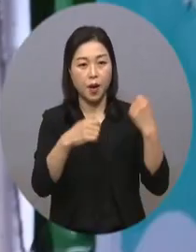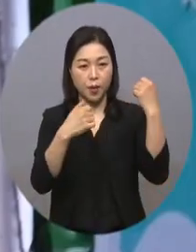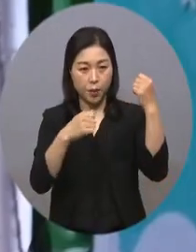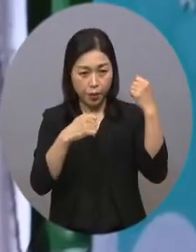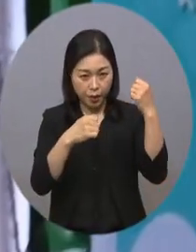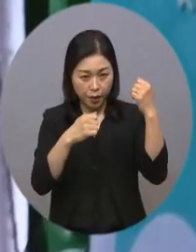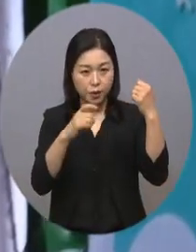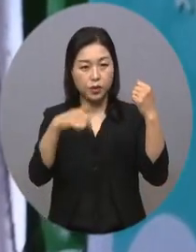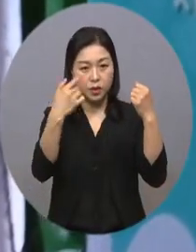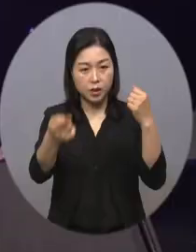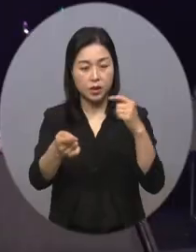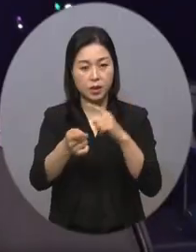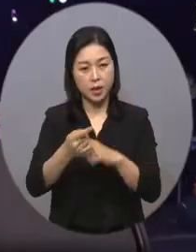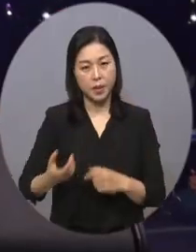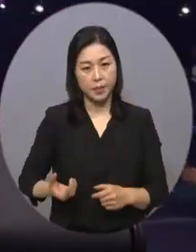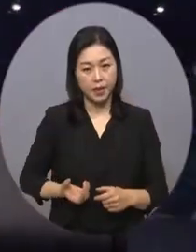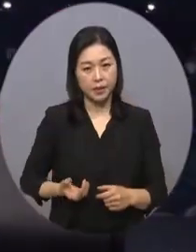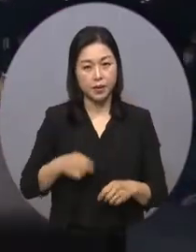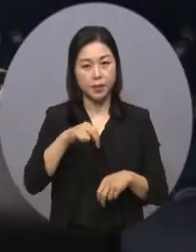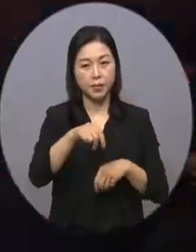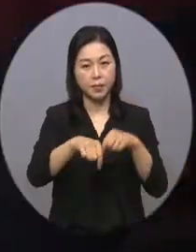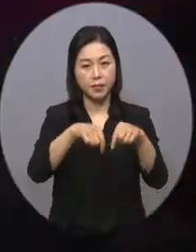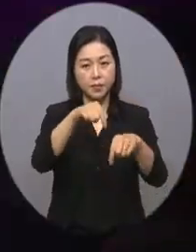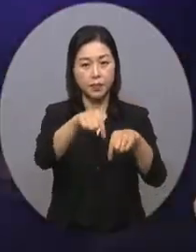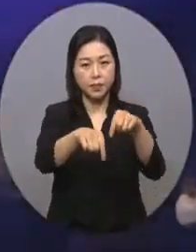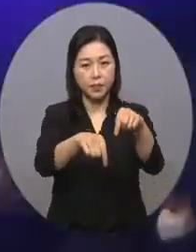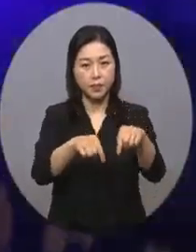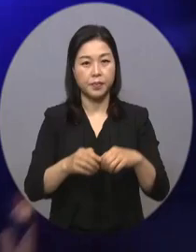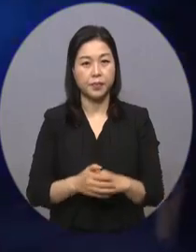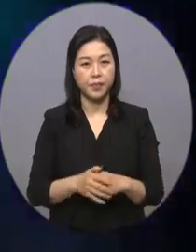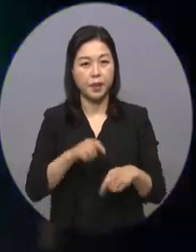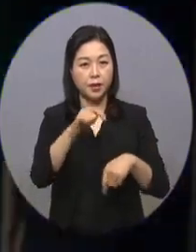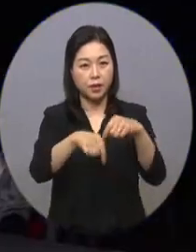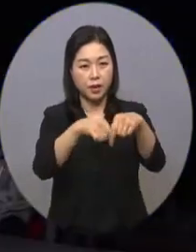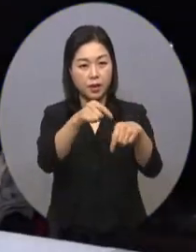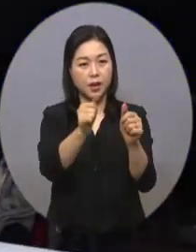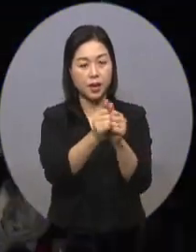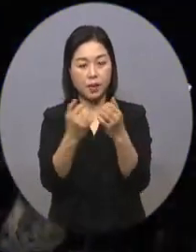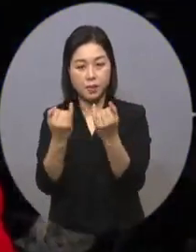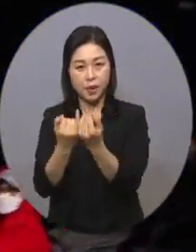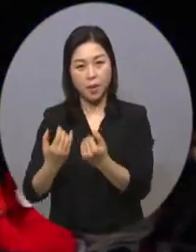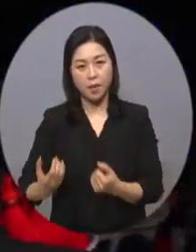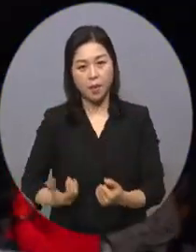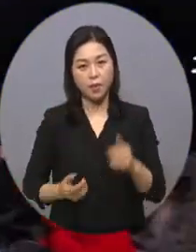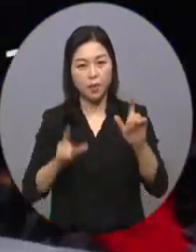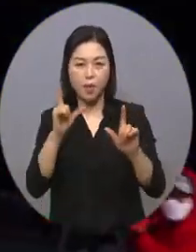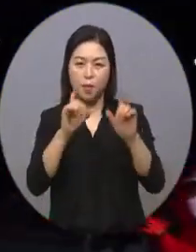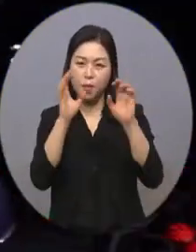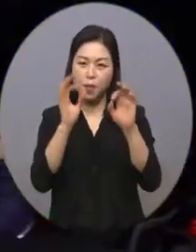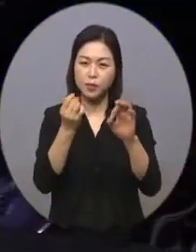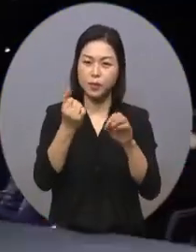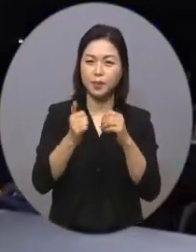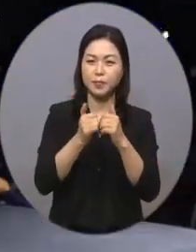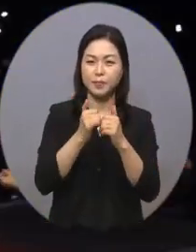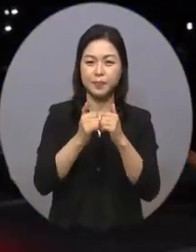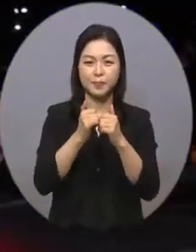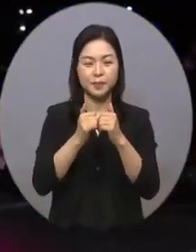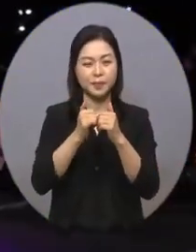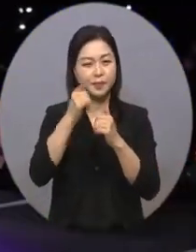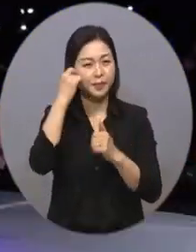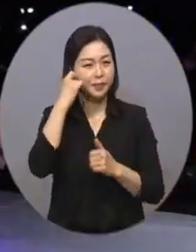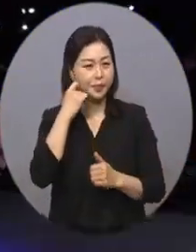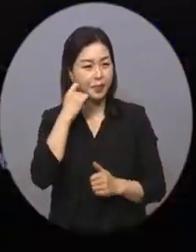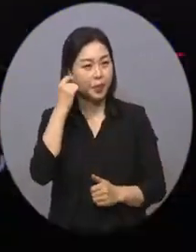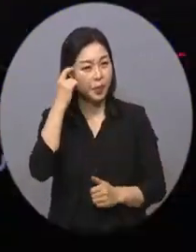이어진 패션쇼 순서. 런웨이에 남녀 모델들 포즈가 왠지 어색한 듯 보이는